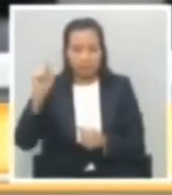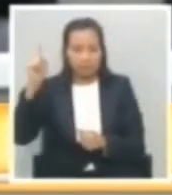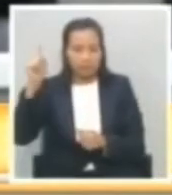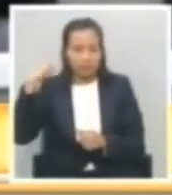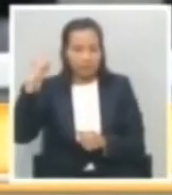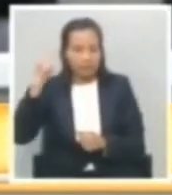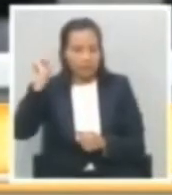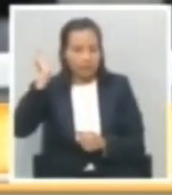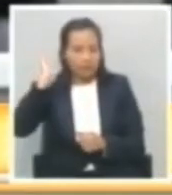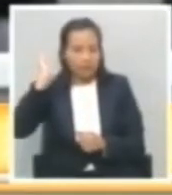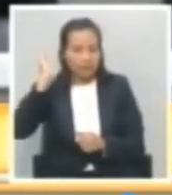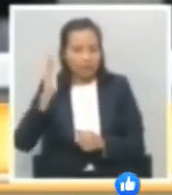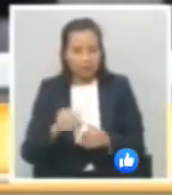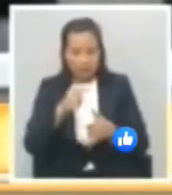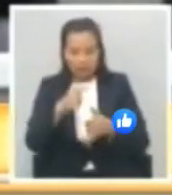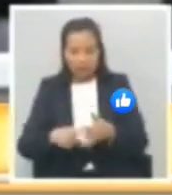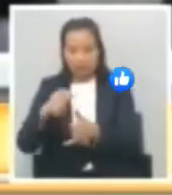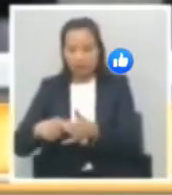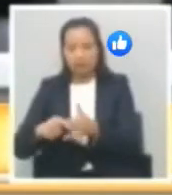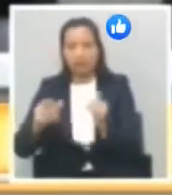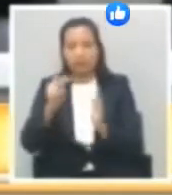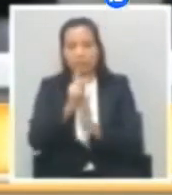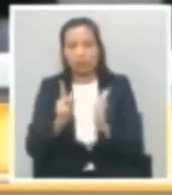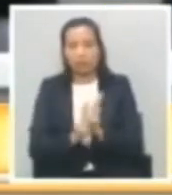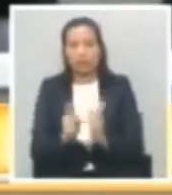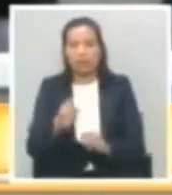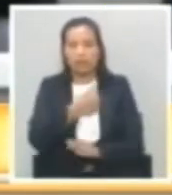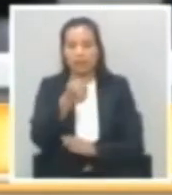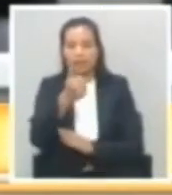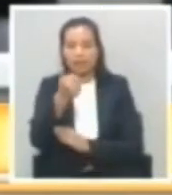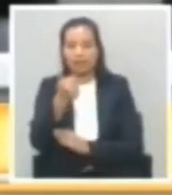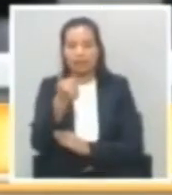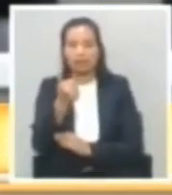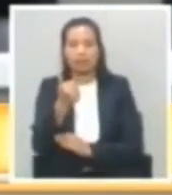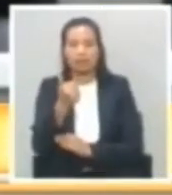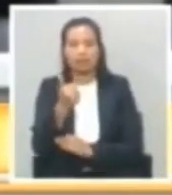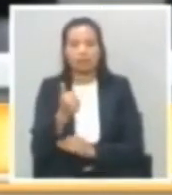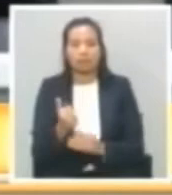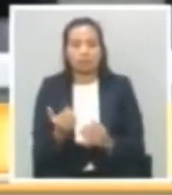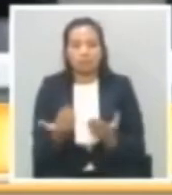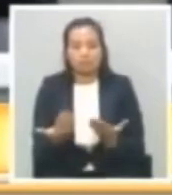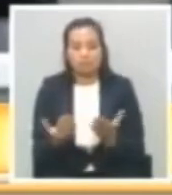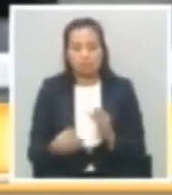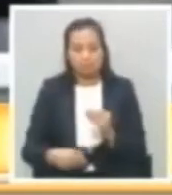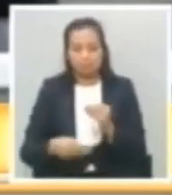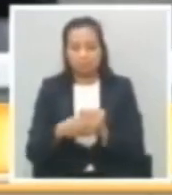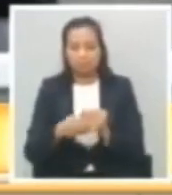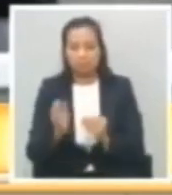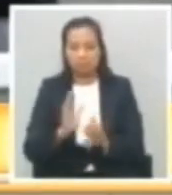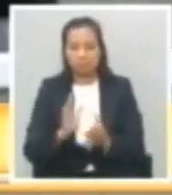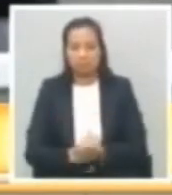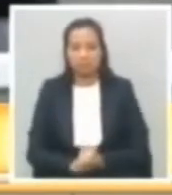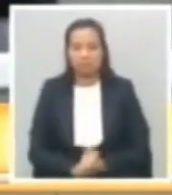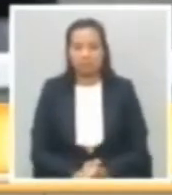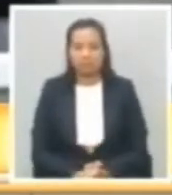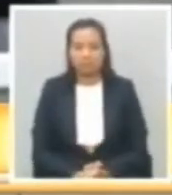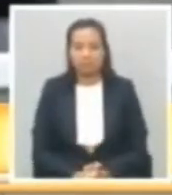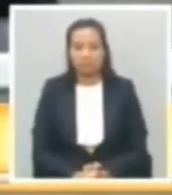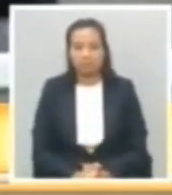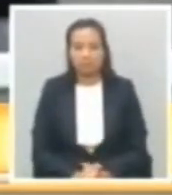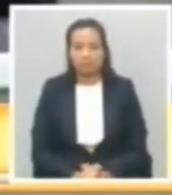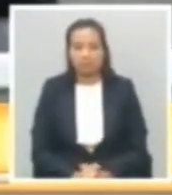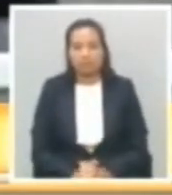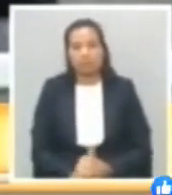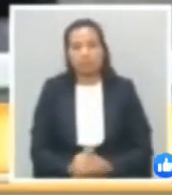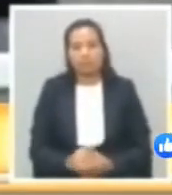งให้เป็นบุคคลต่อบุคคลกฎหมายอื่นๆต่างๆแทบไม่ต้องมีเลยท่านประธานครับเพราะฉะนั้นในส่วนของตรงนี้เนี่ย